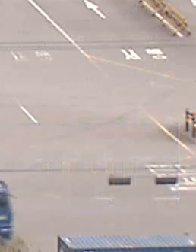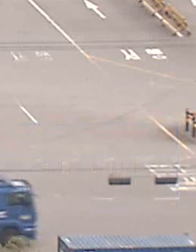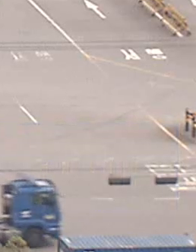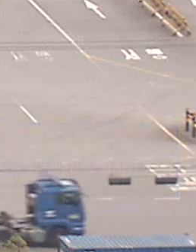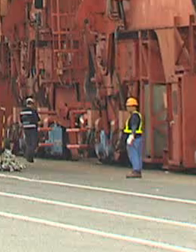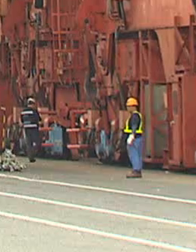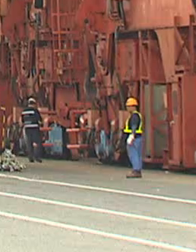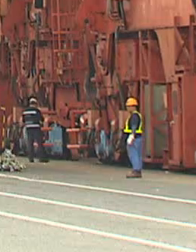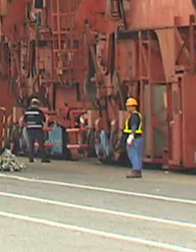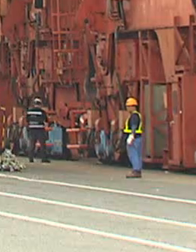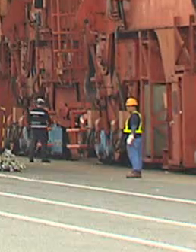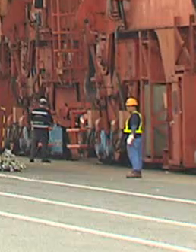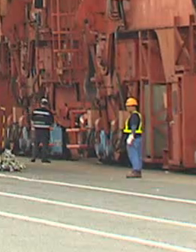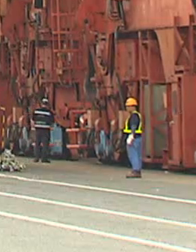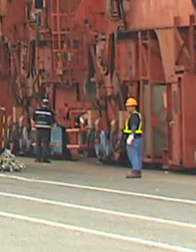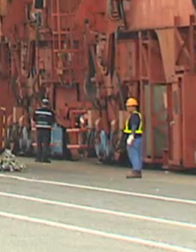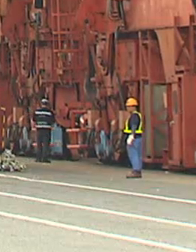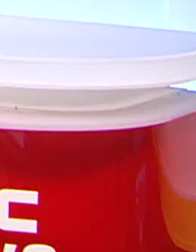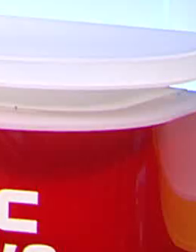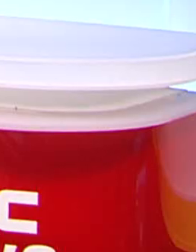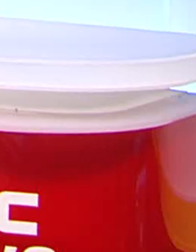봉사의 고민이 깊습니다